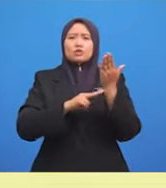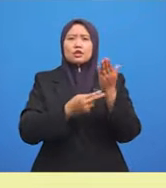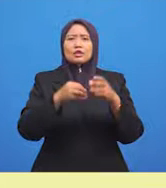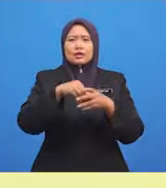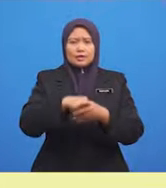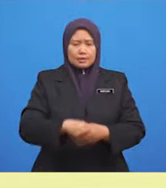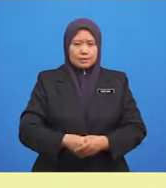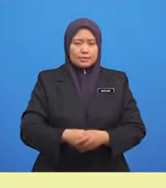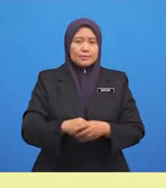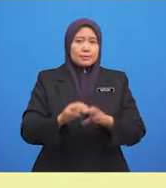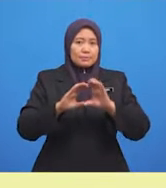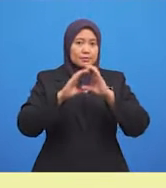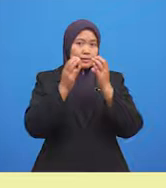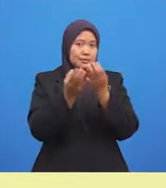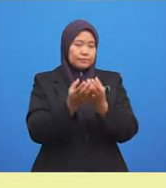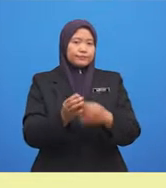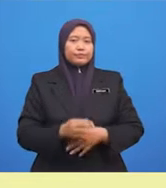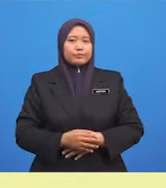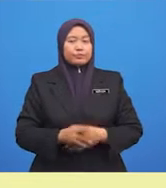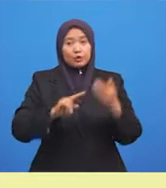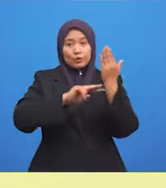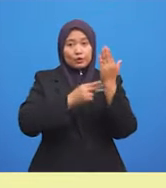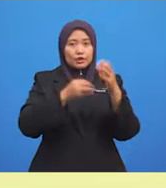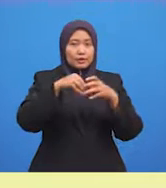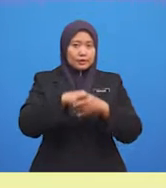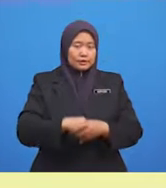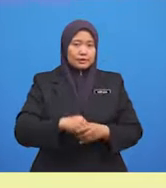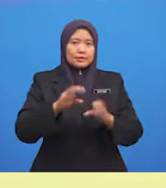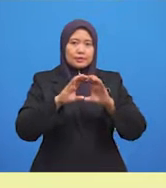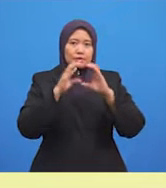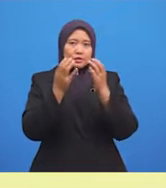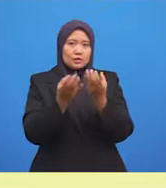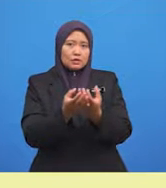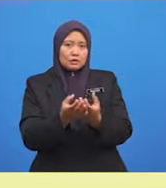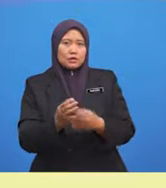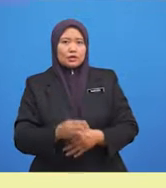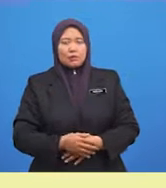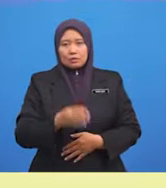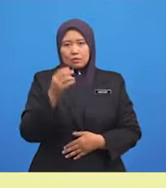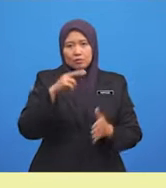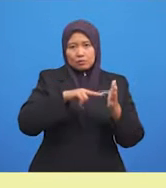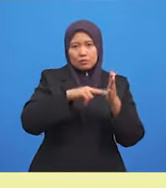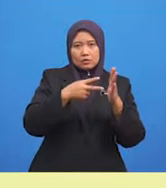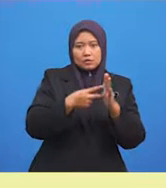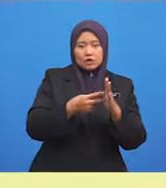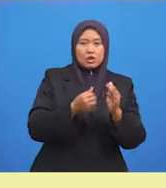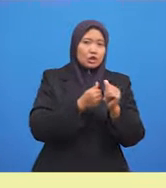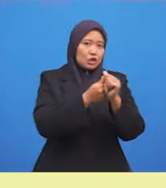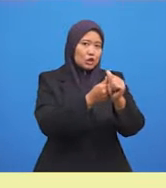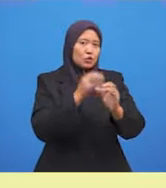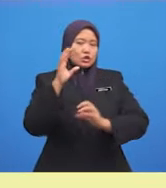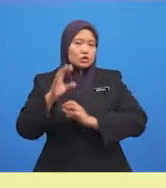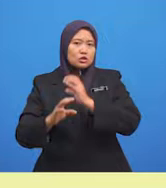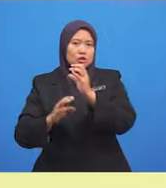suatu set? Unsur dalam suatu set ditakrifkan mengikut